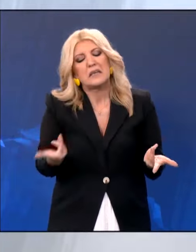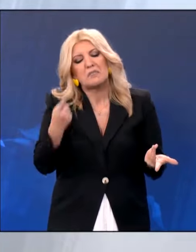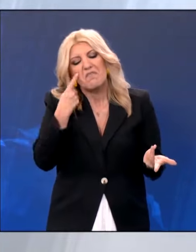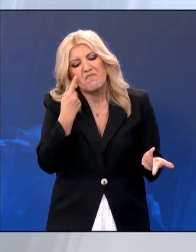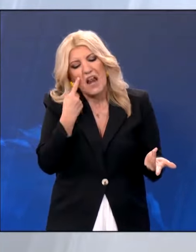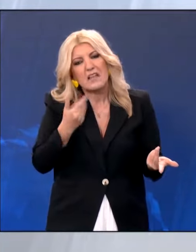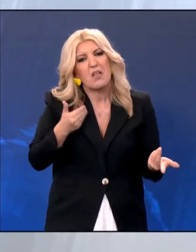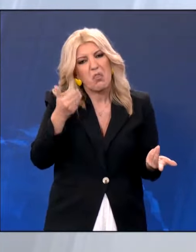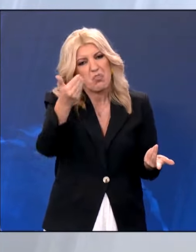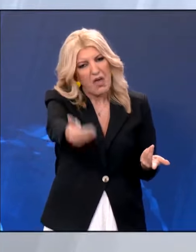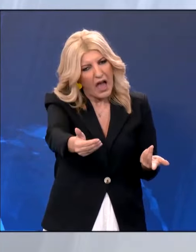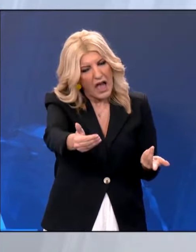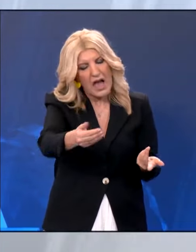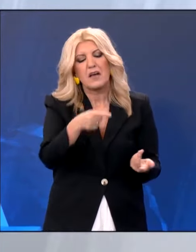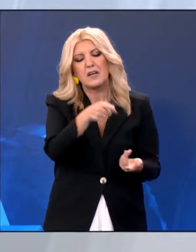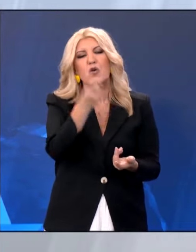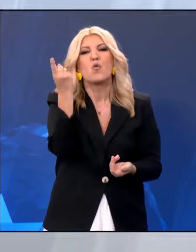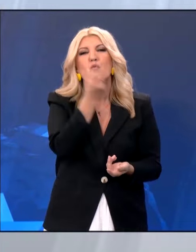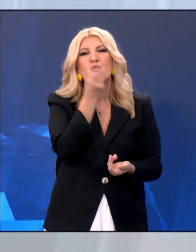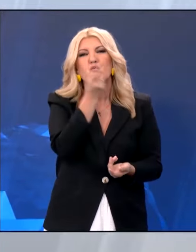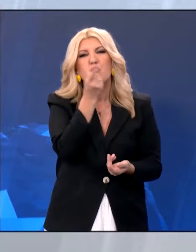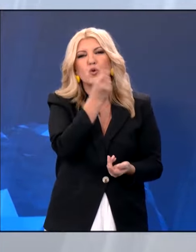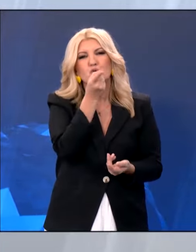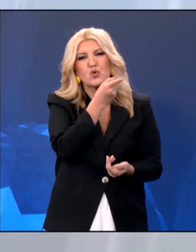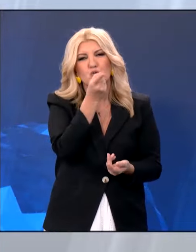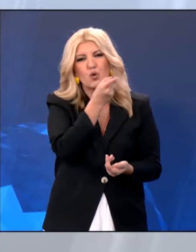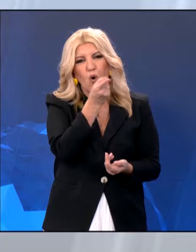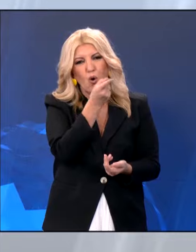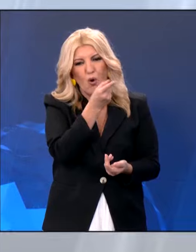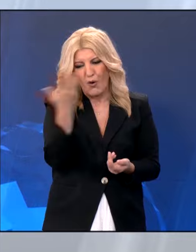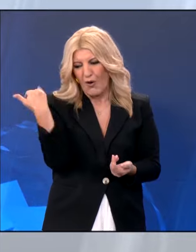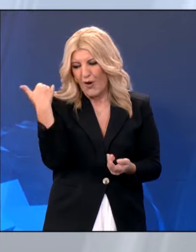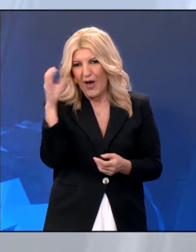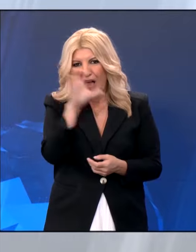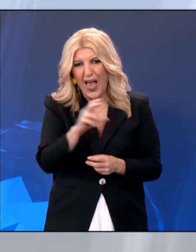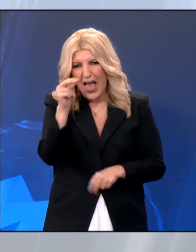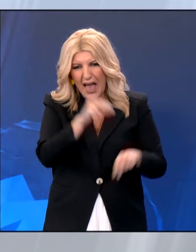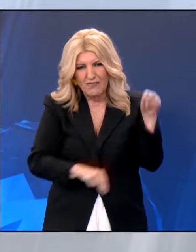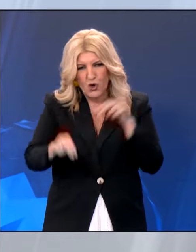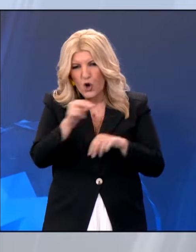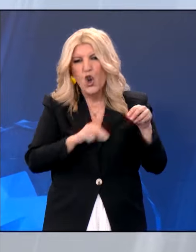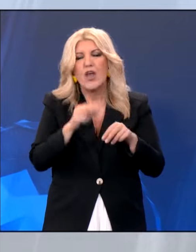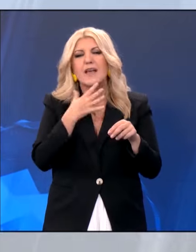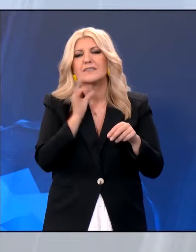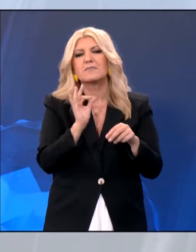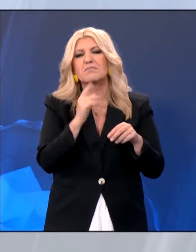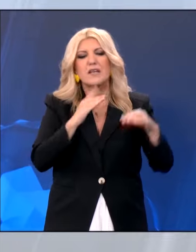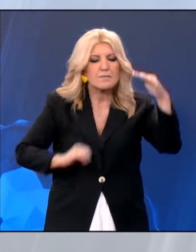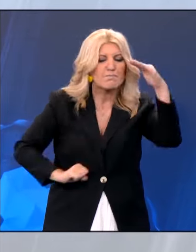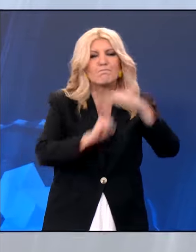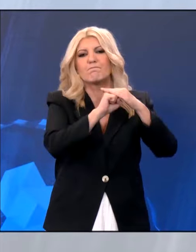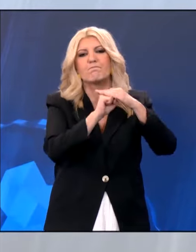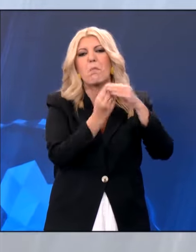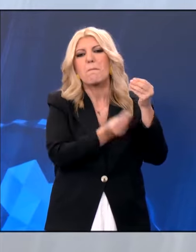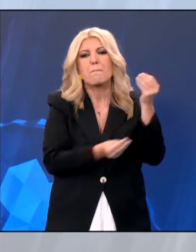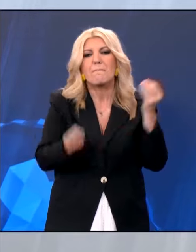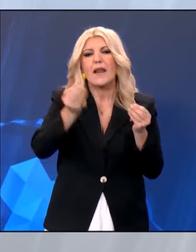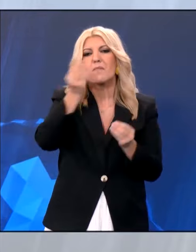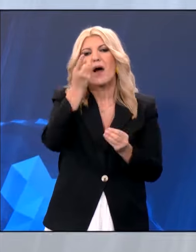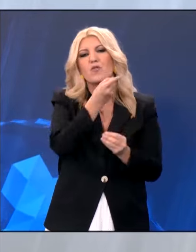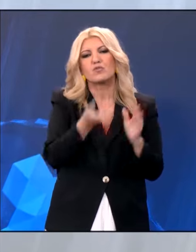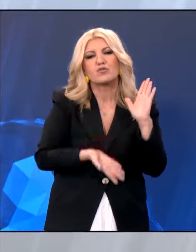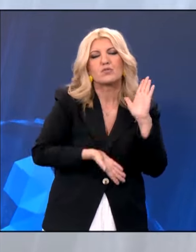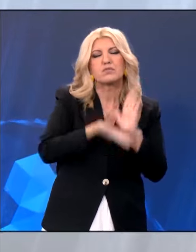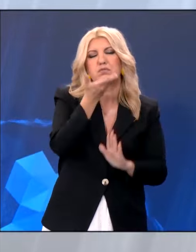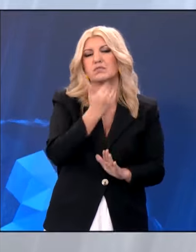τελευταίων ευρωεκλογών δεν θα είναι ο βατήρας για να ανέβουμε, αλλά θα είναι το ταβάνι το οποίο έχουμε πιάσει. Η πρώτη τέταρτη αντιπαράθεση του κ. Κασελάκη με τη φρουρά